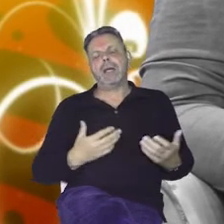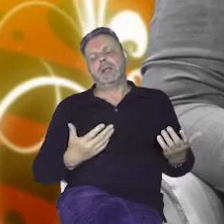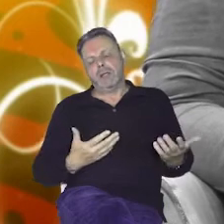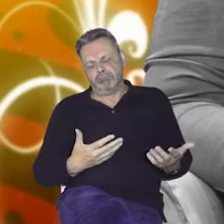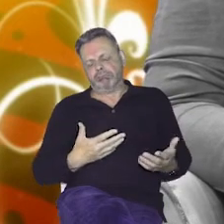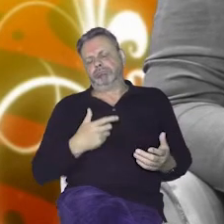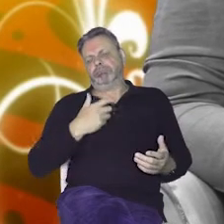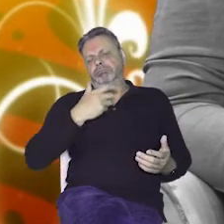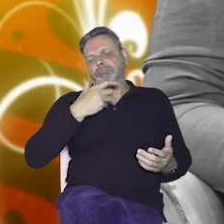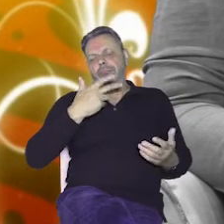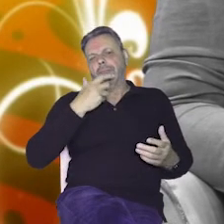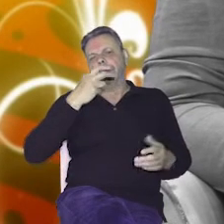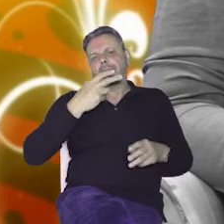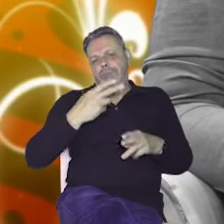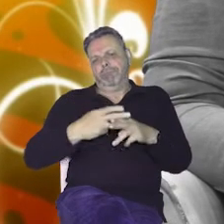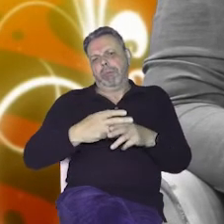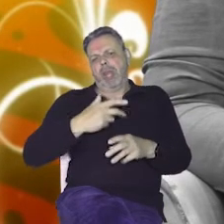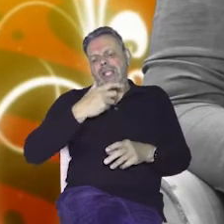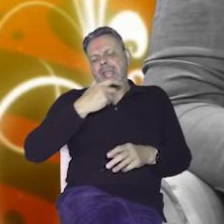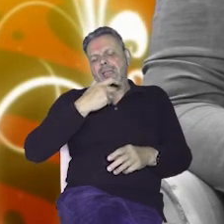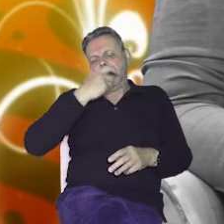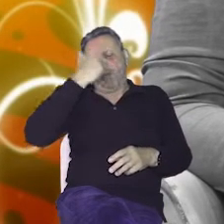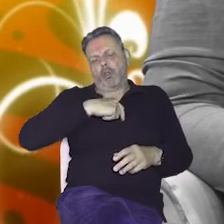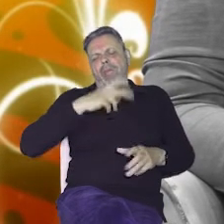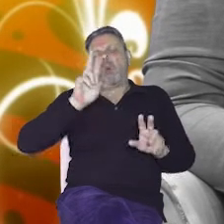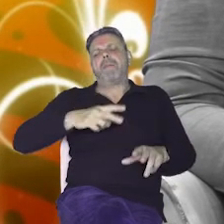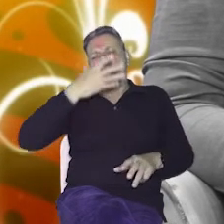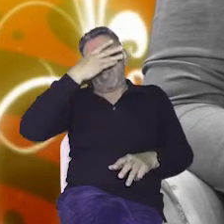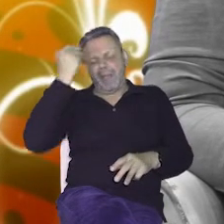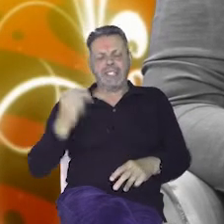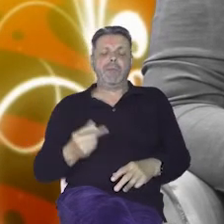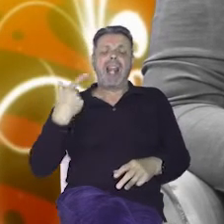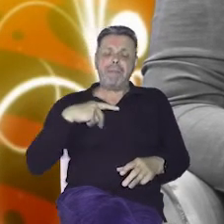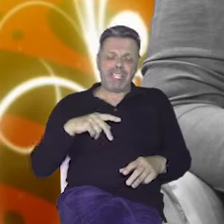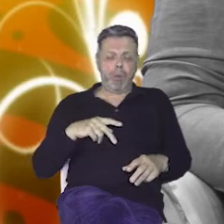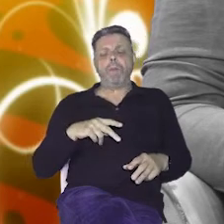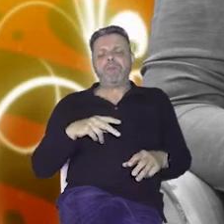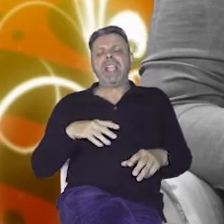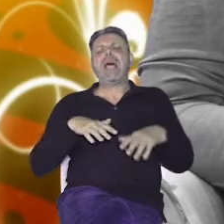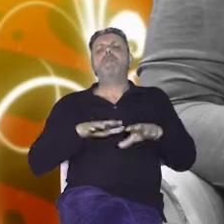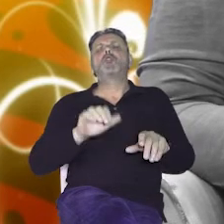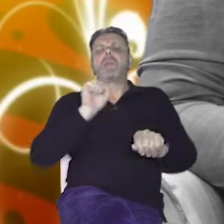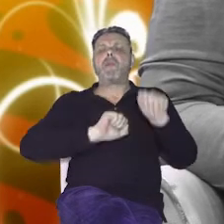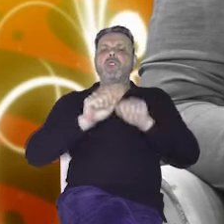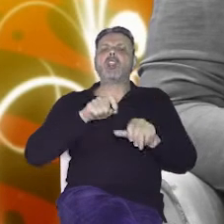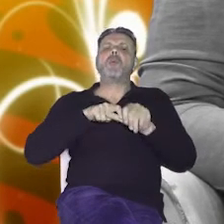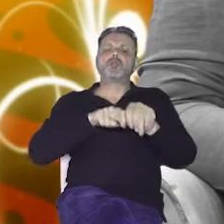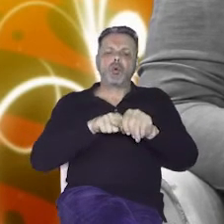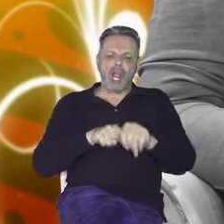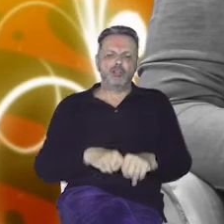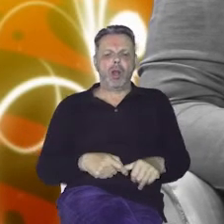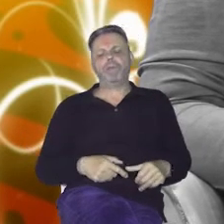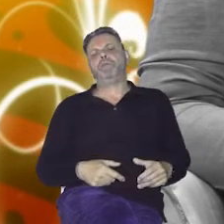demencijom. Tim više što u stvari smo mi sa Uredom pučke pravobraniteljice surađujemo već godinama, ona je i nama na našem